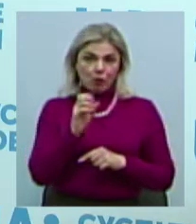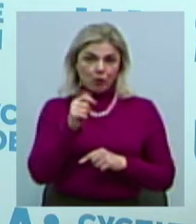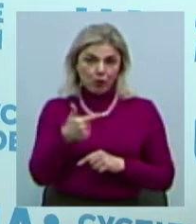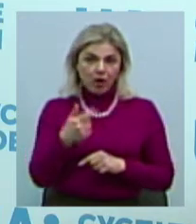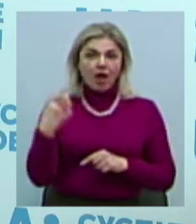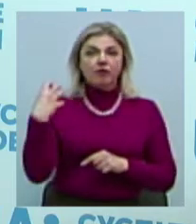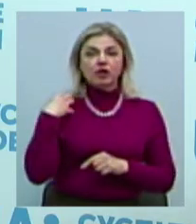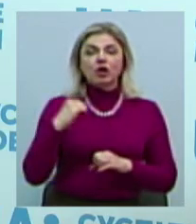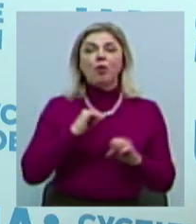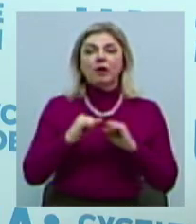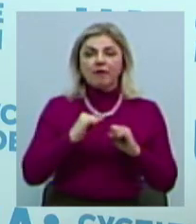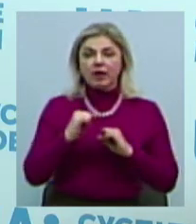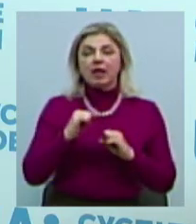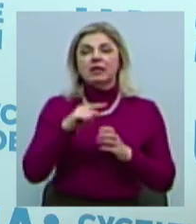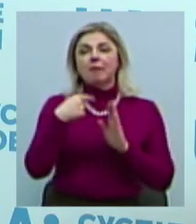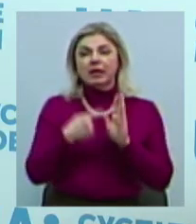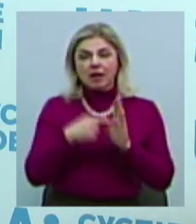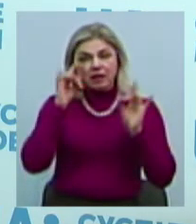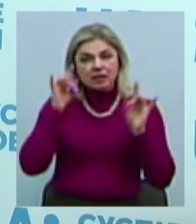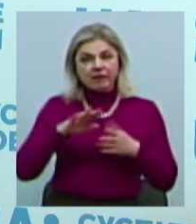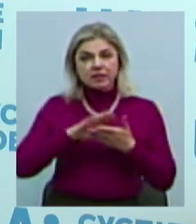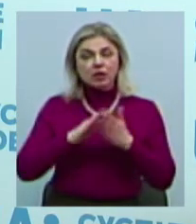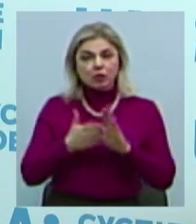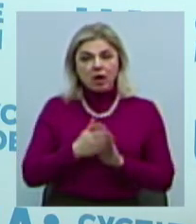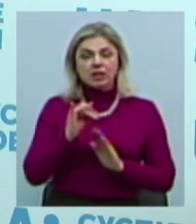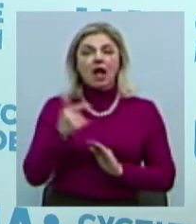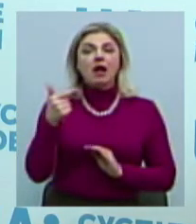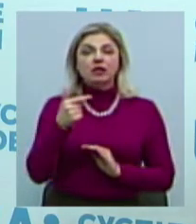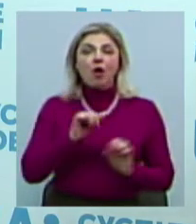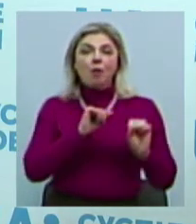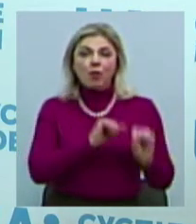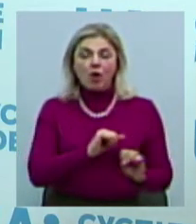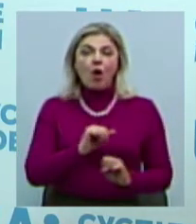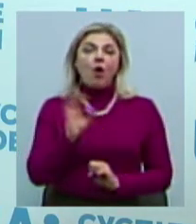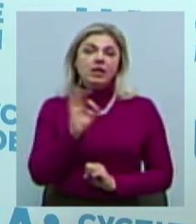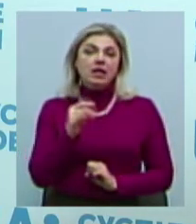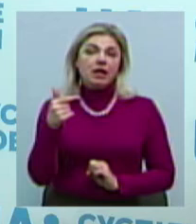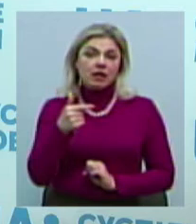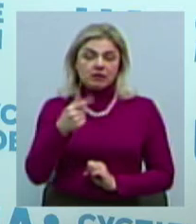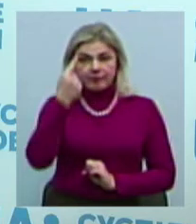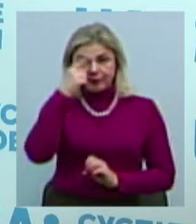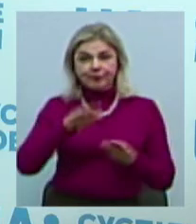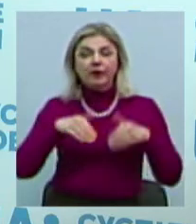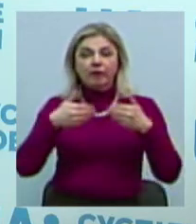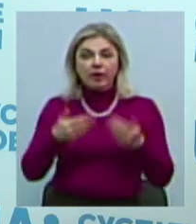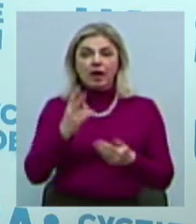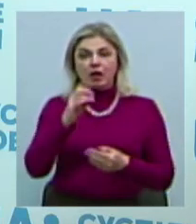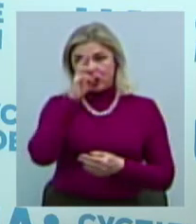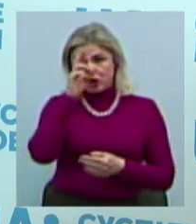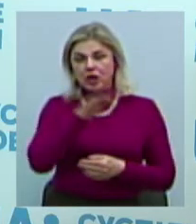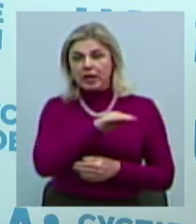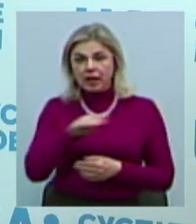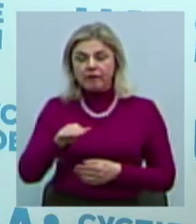Начальник управління з питань надзвичайної ситуації та цивільної оборони Миколаївської міської ради Олександр Герасименя ініціював винесення на державний рівень